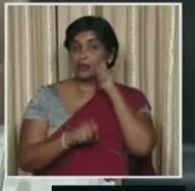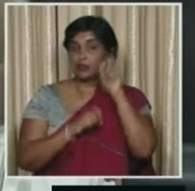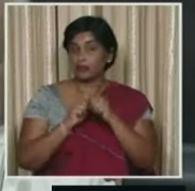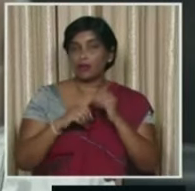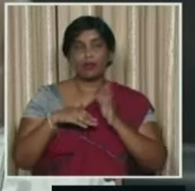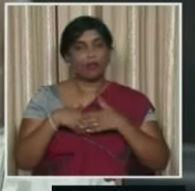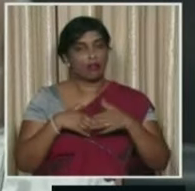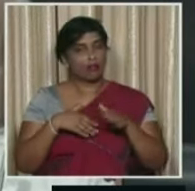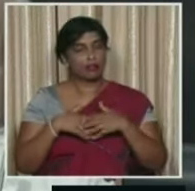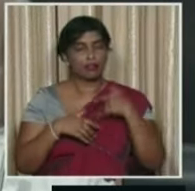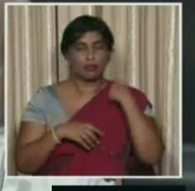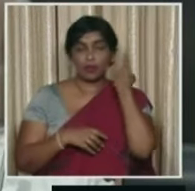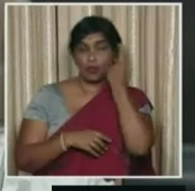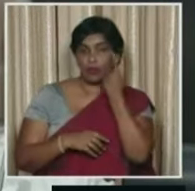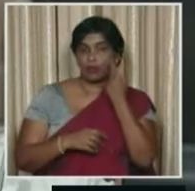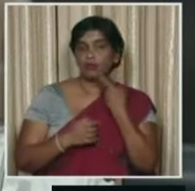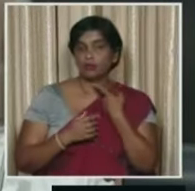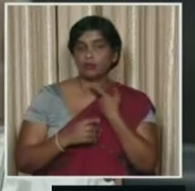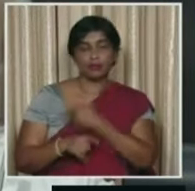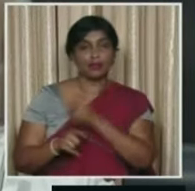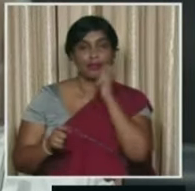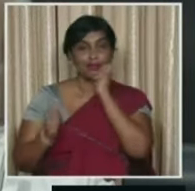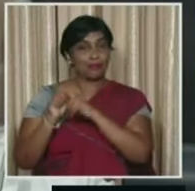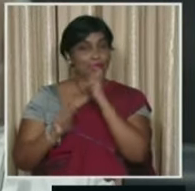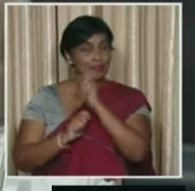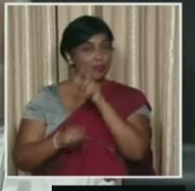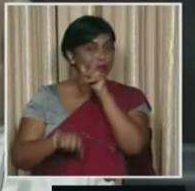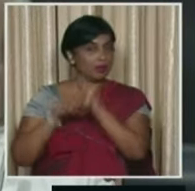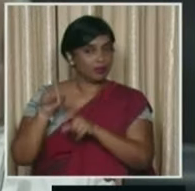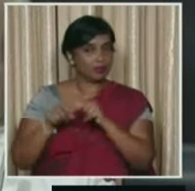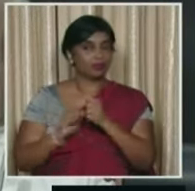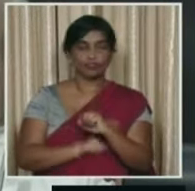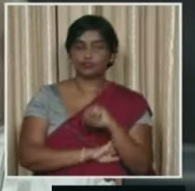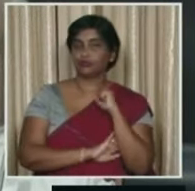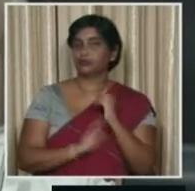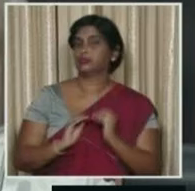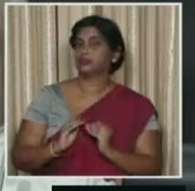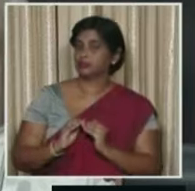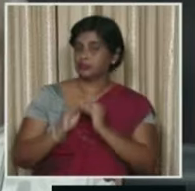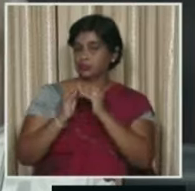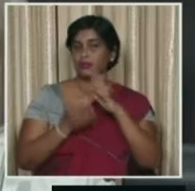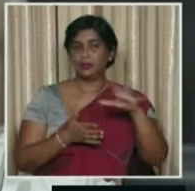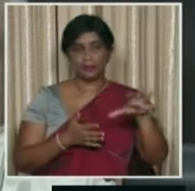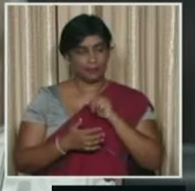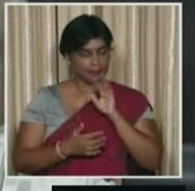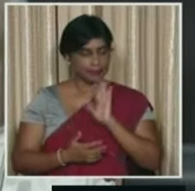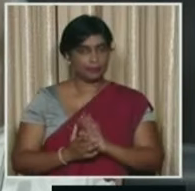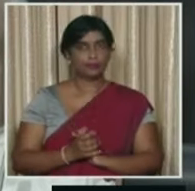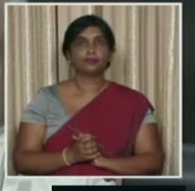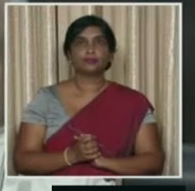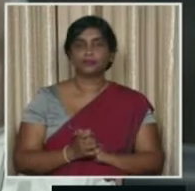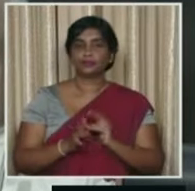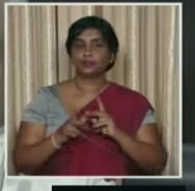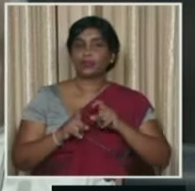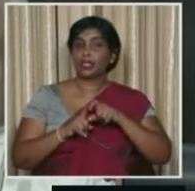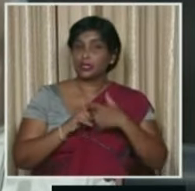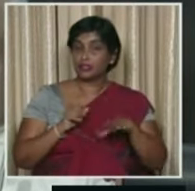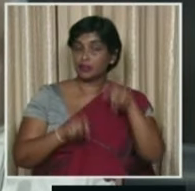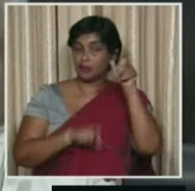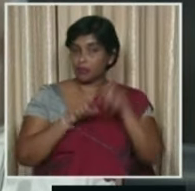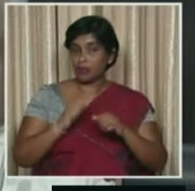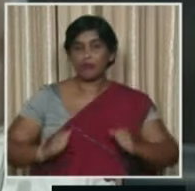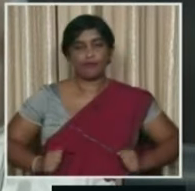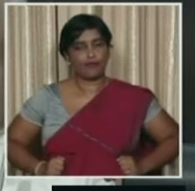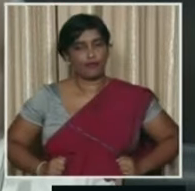අත්දැකීම් සහ දැනුම අප අස්වැසුම ප්‍රතිලාභීන් සවිබල ගැනීම සඳහා උපයෝගී කර ගන්නවා. ආබාධිත පුද්ගලයන් හා